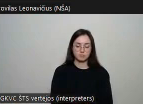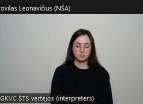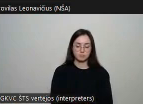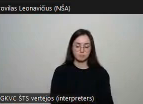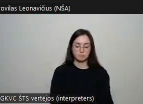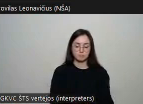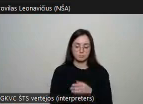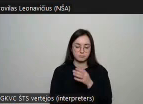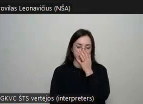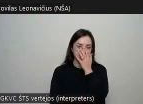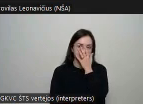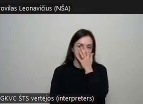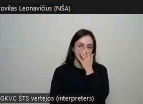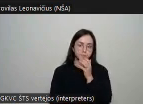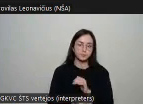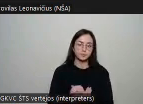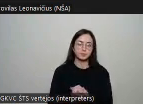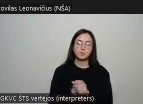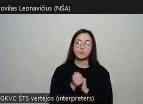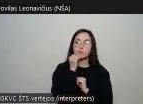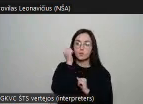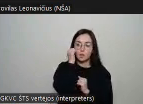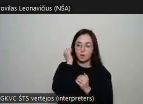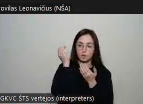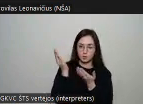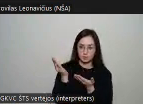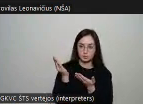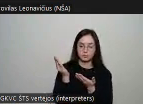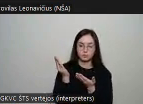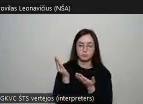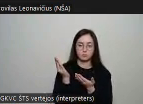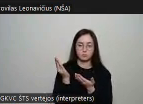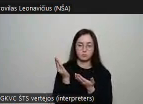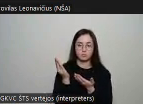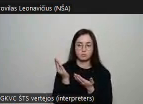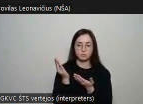Okay, thank you very much. Dėkojame jums, labai dėkojame.